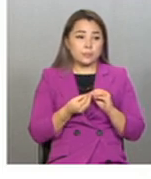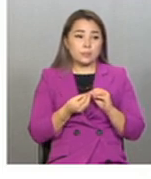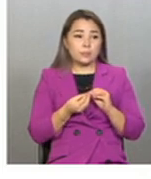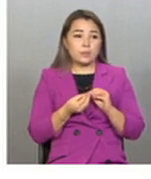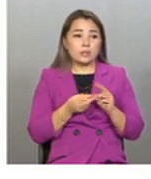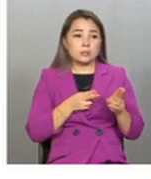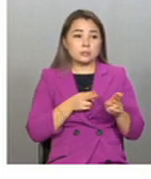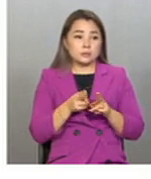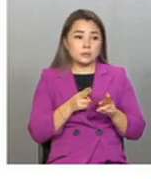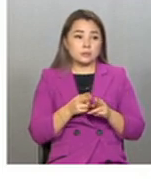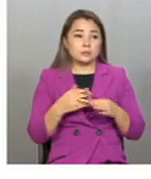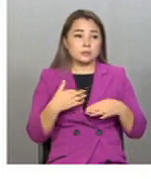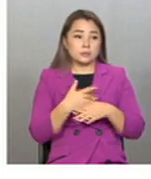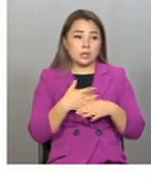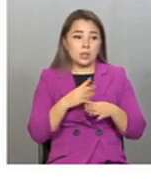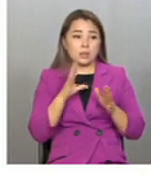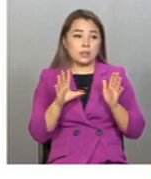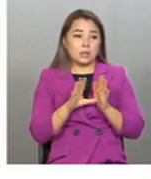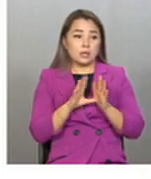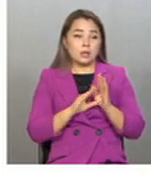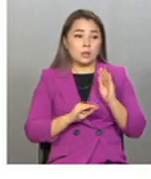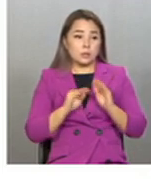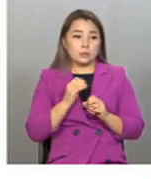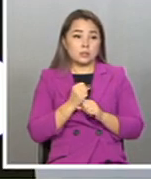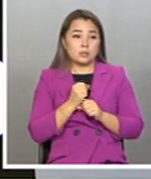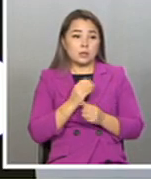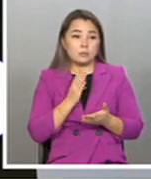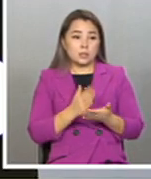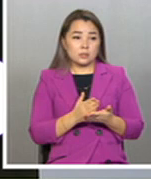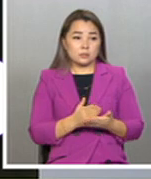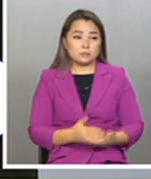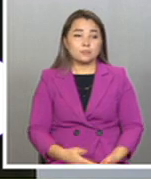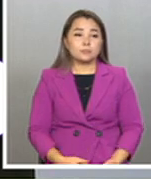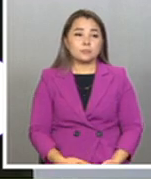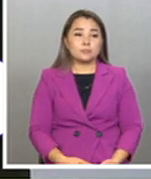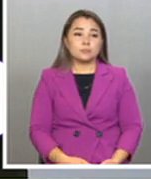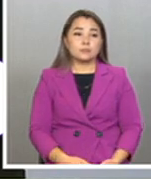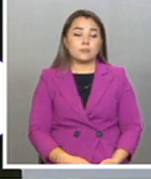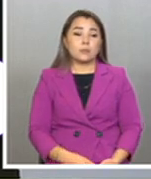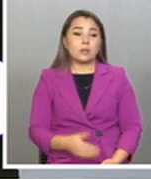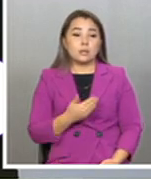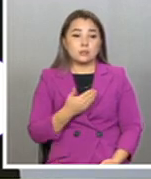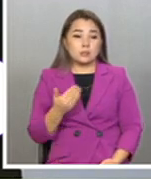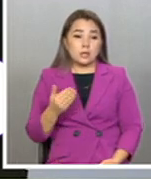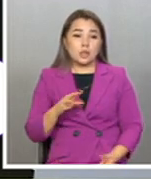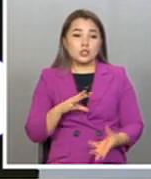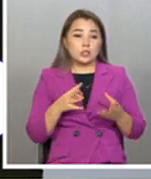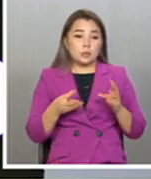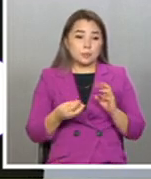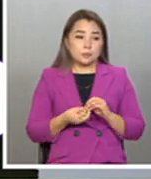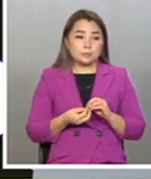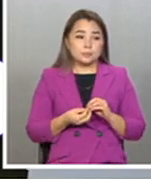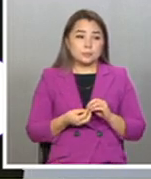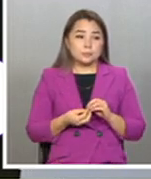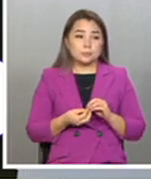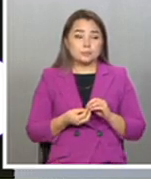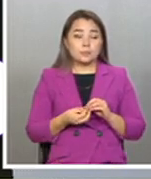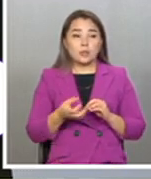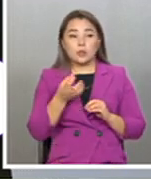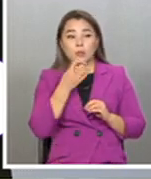генераторлар қозғалысқа келіп, электр энергиясы өндіріледі. Енді сіздерді жалпы жылу